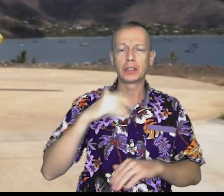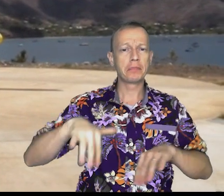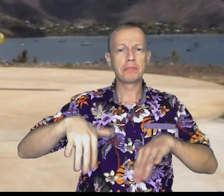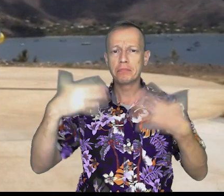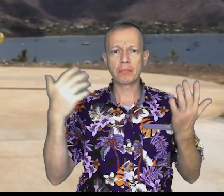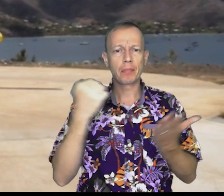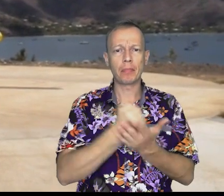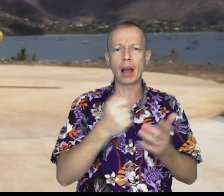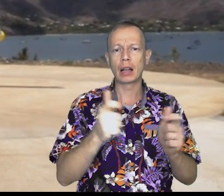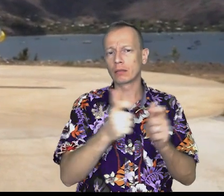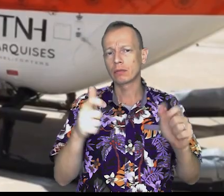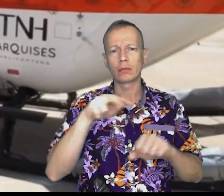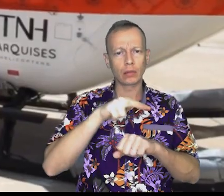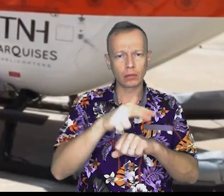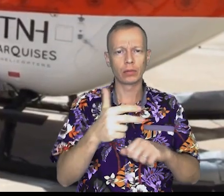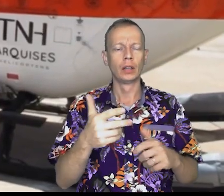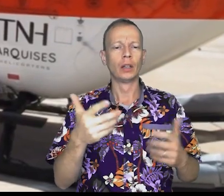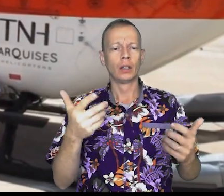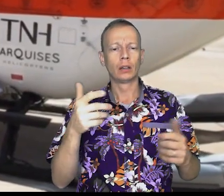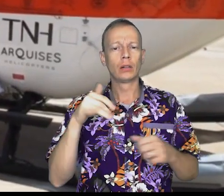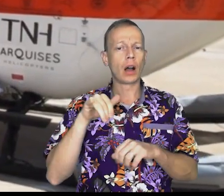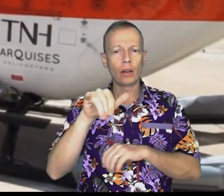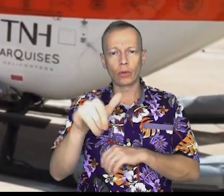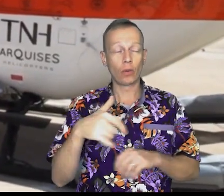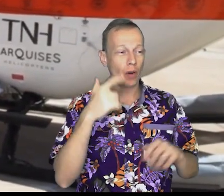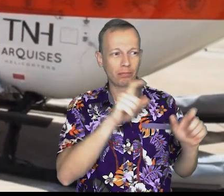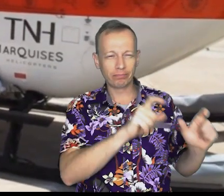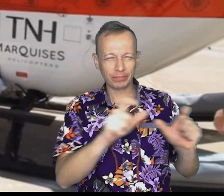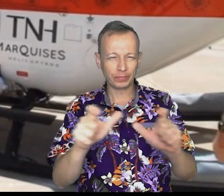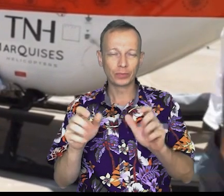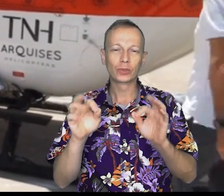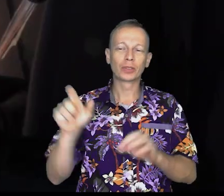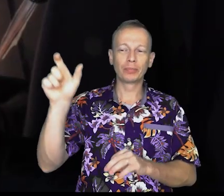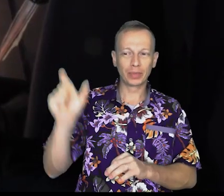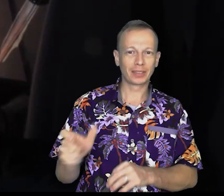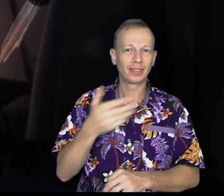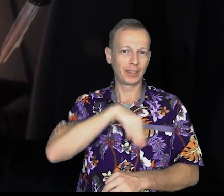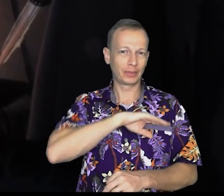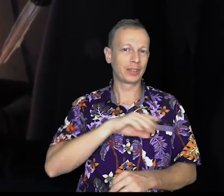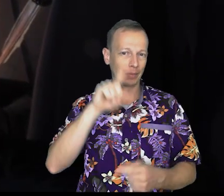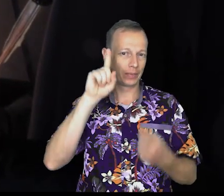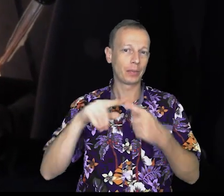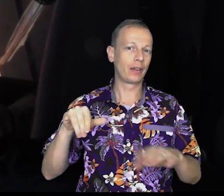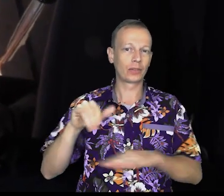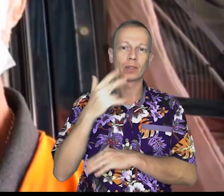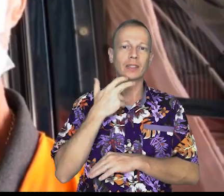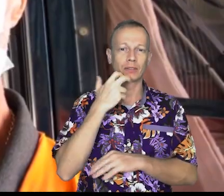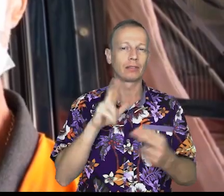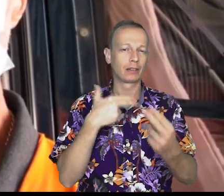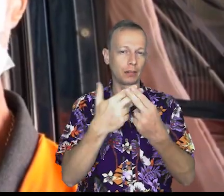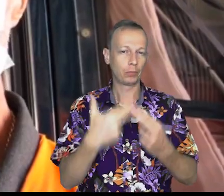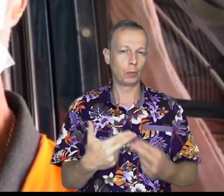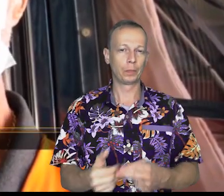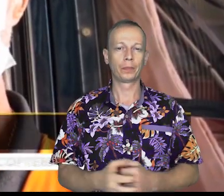Manuel Schneider, contrôleur technique d'exploitation au sein de l'aviation civile, répond à Marie Curva. On a un